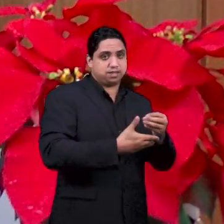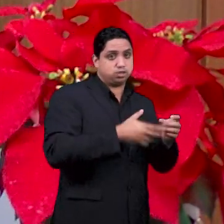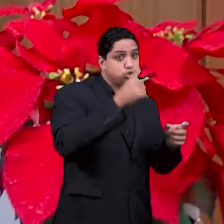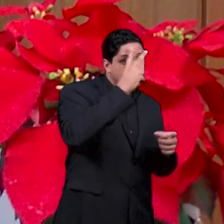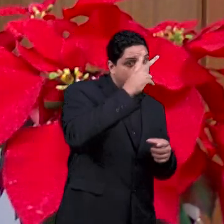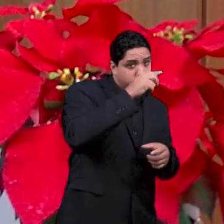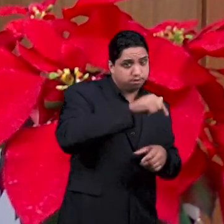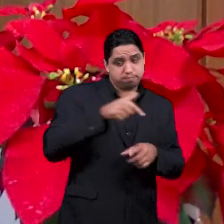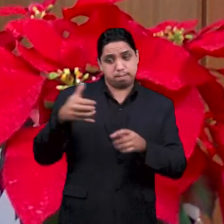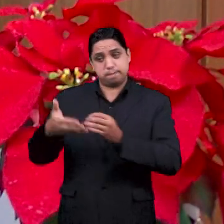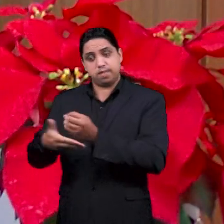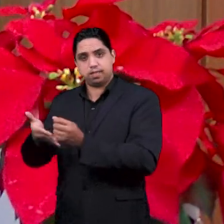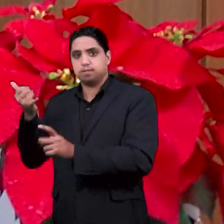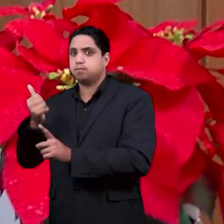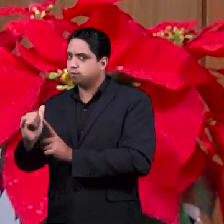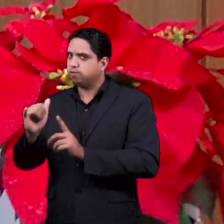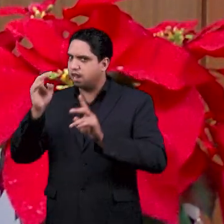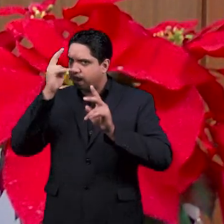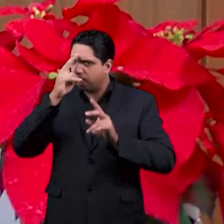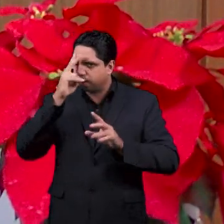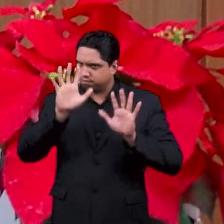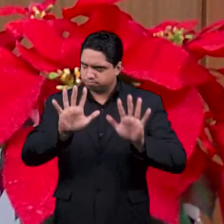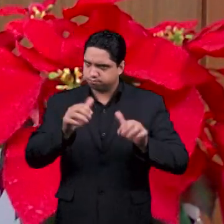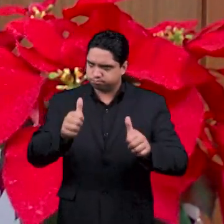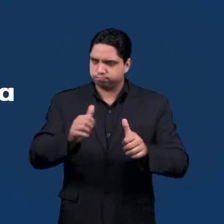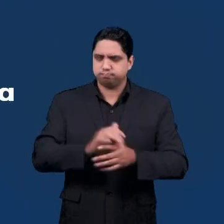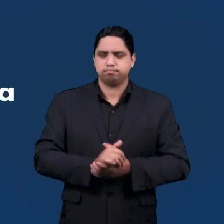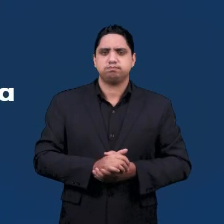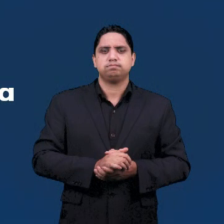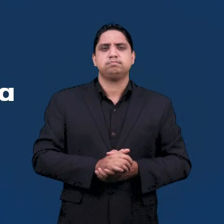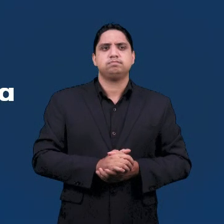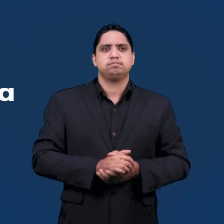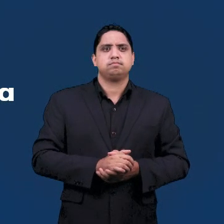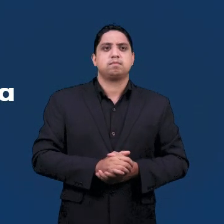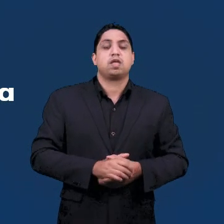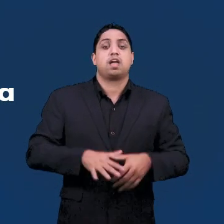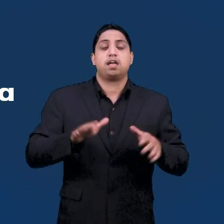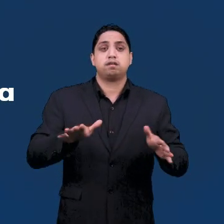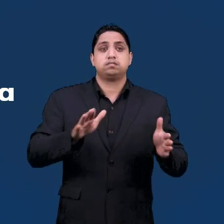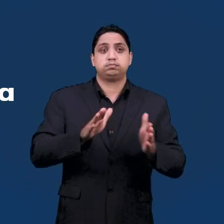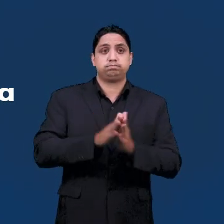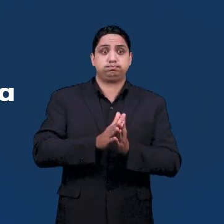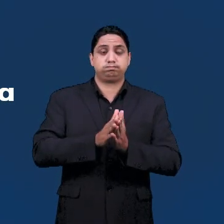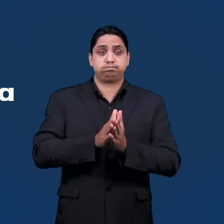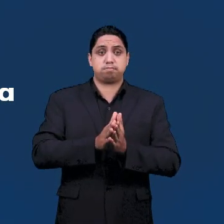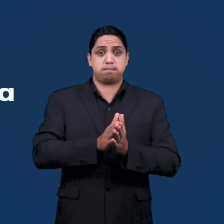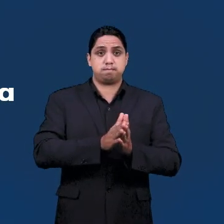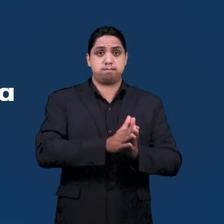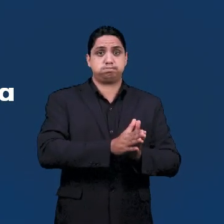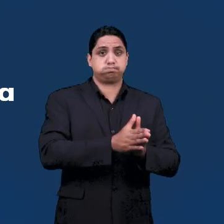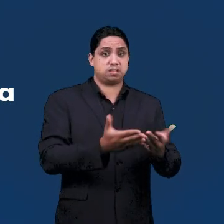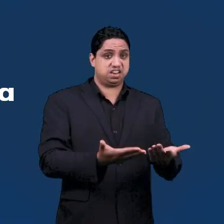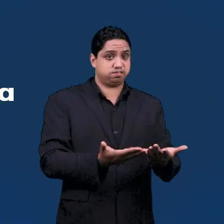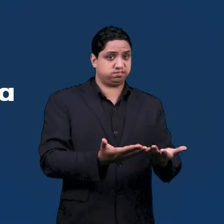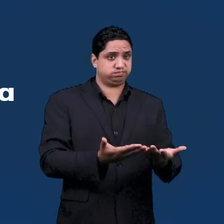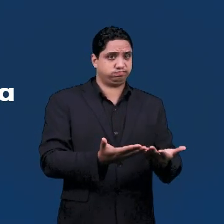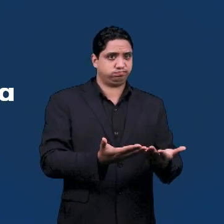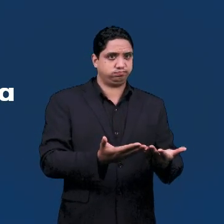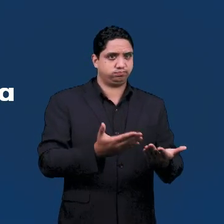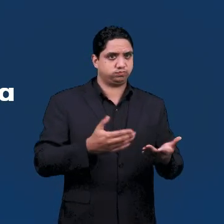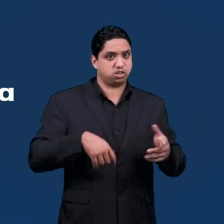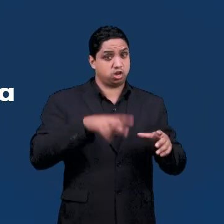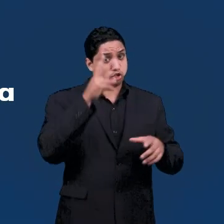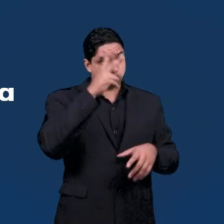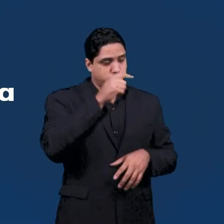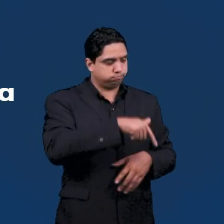это пророческое, которое основывается на Духе Святом, на Духе Святым. Когда мы открываем Слово, да, мы